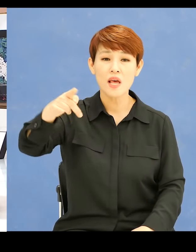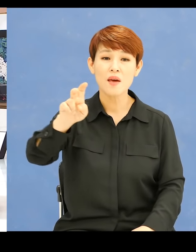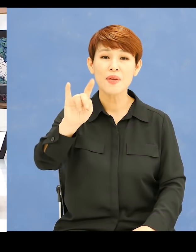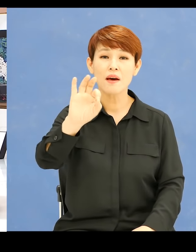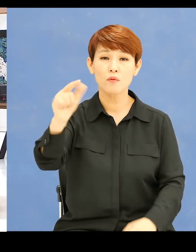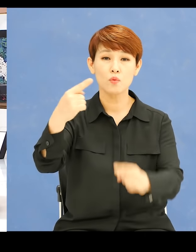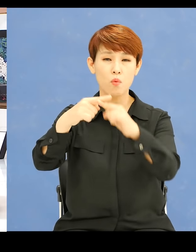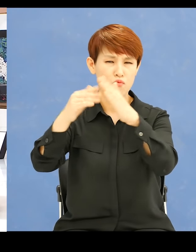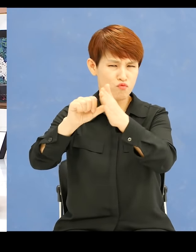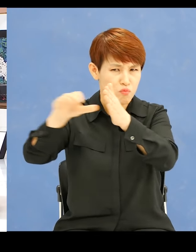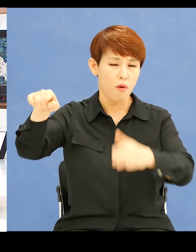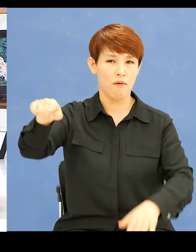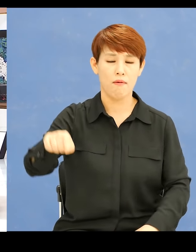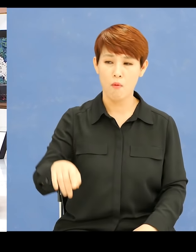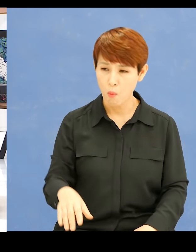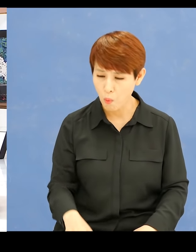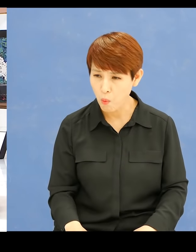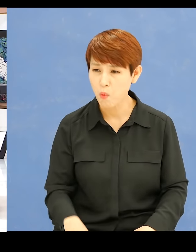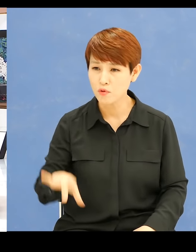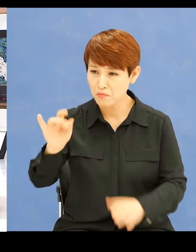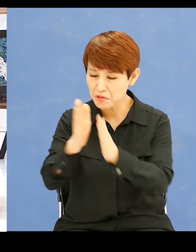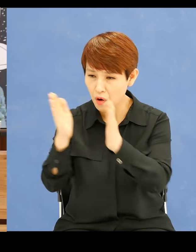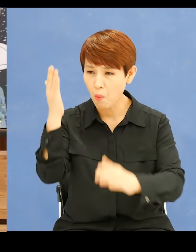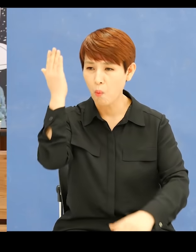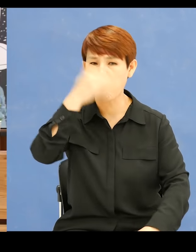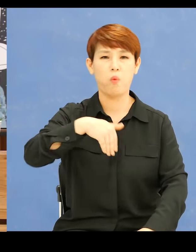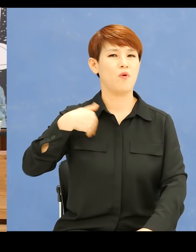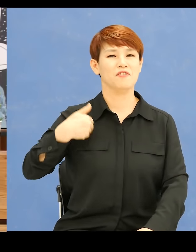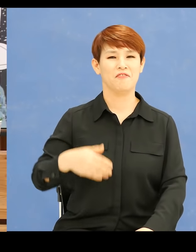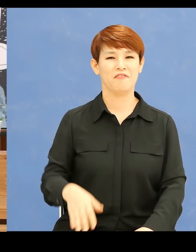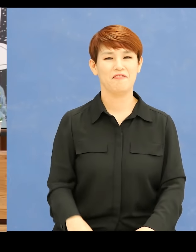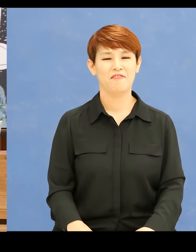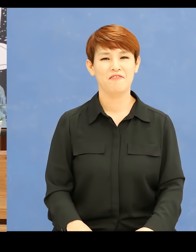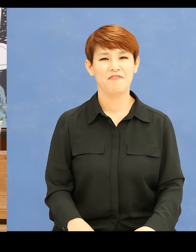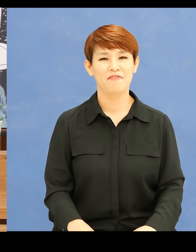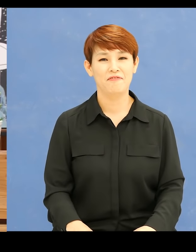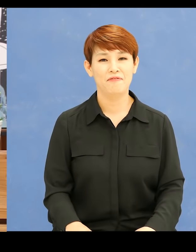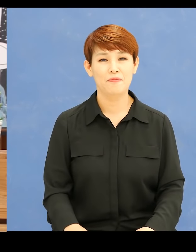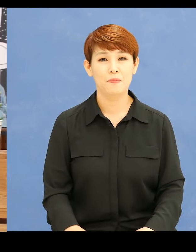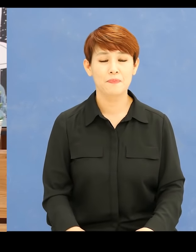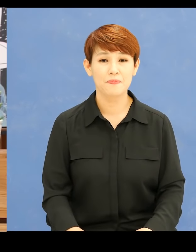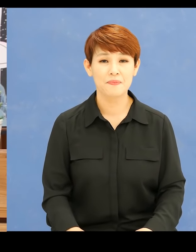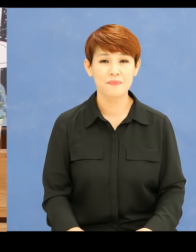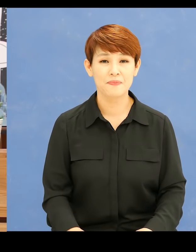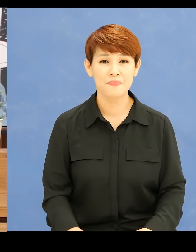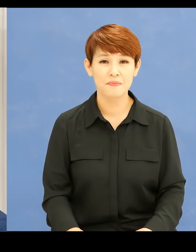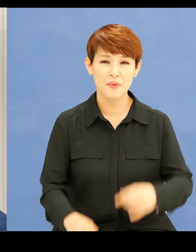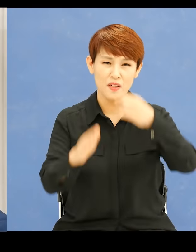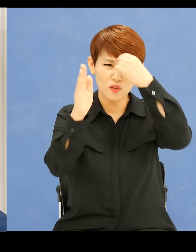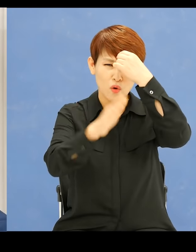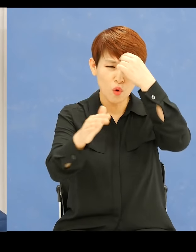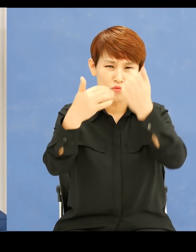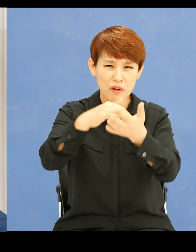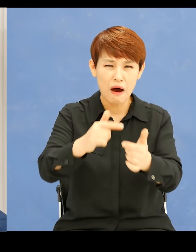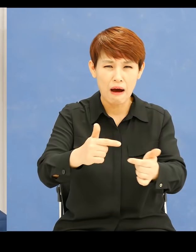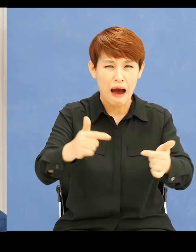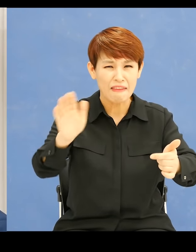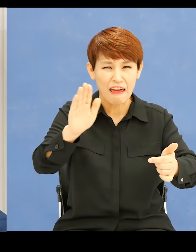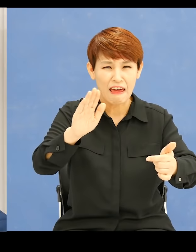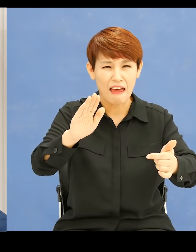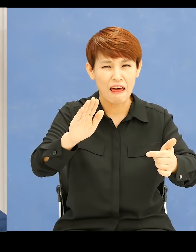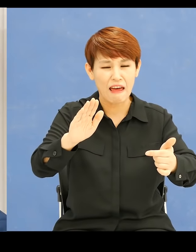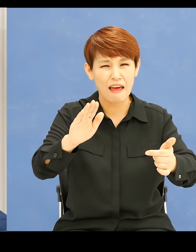교회라서 저는 그 시작이 그렇게 시작했는지 몰랐어요. 예. 근데 어떠세요? 그렇게 시작했는데 뭐 성도 늘지도 않고